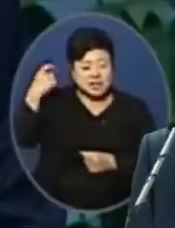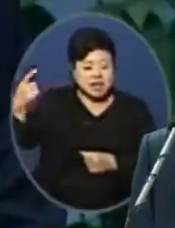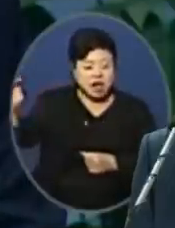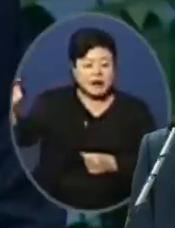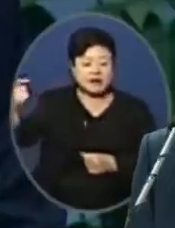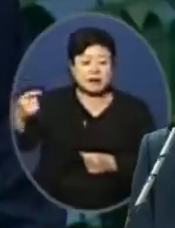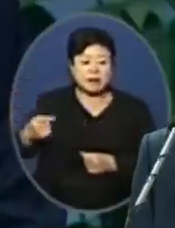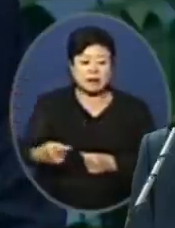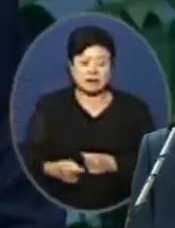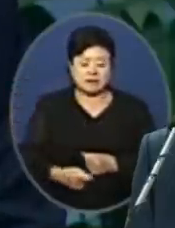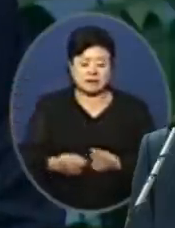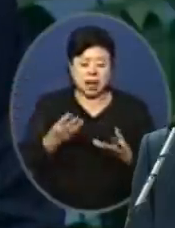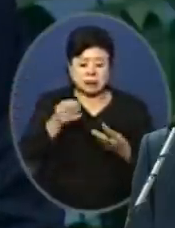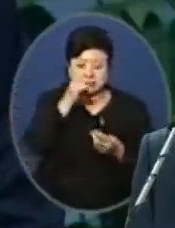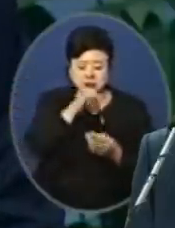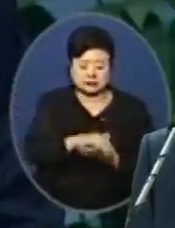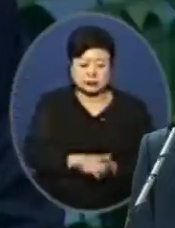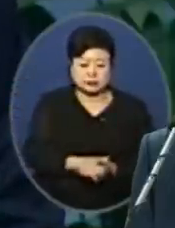굉장히 의미가 많습니다.